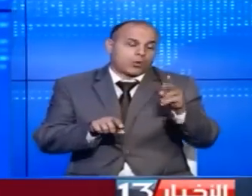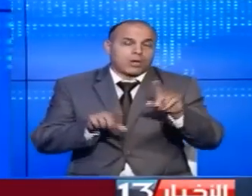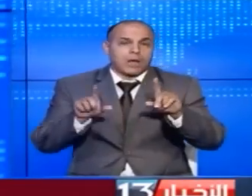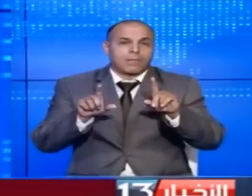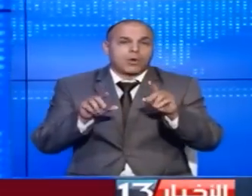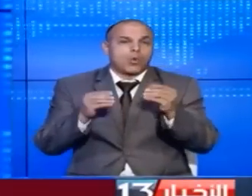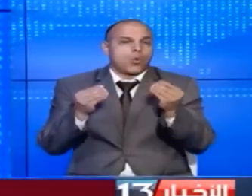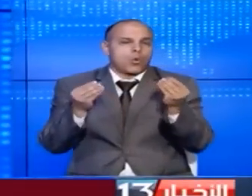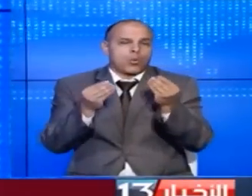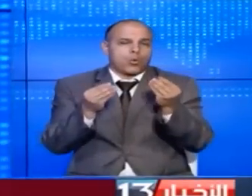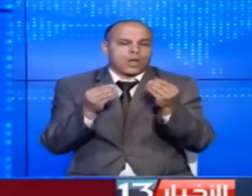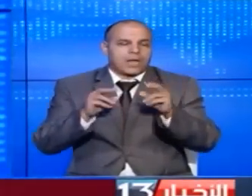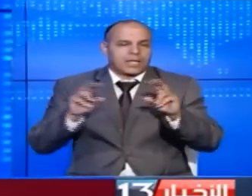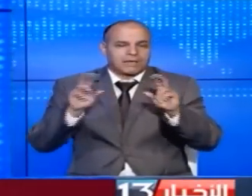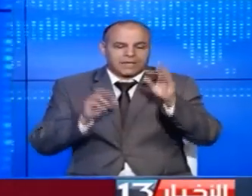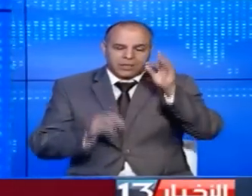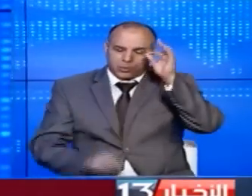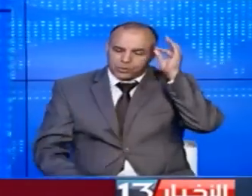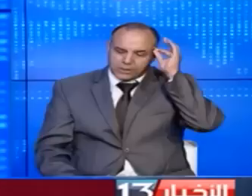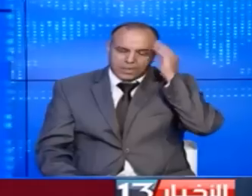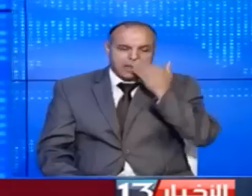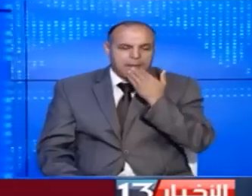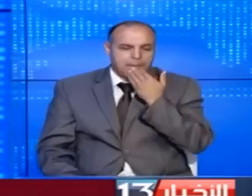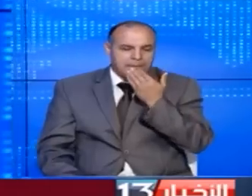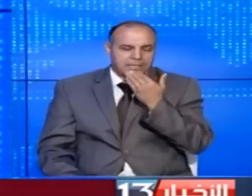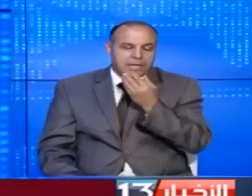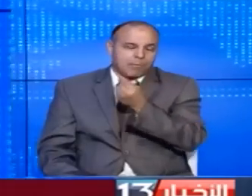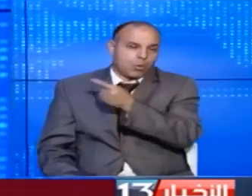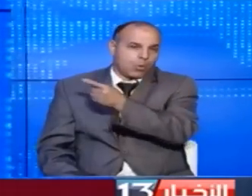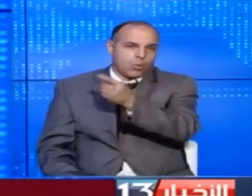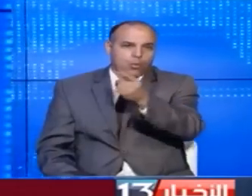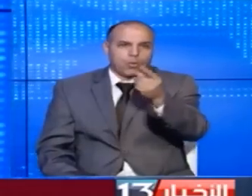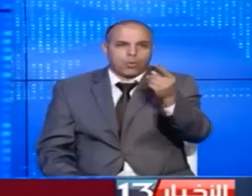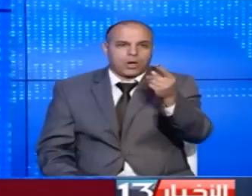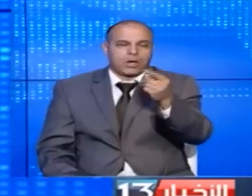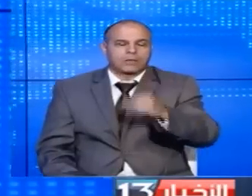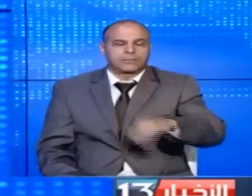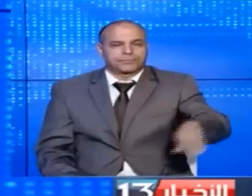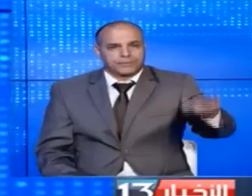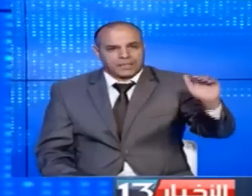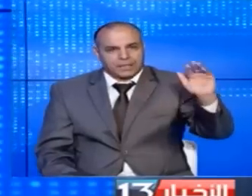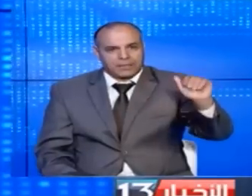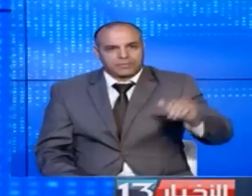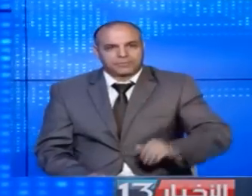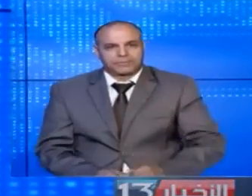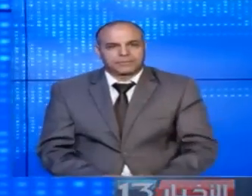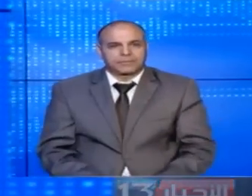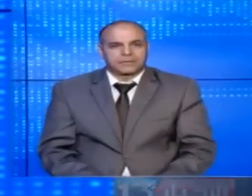والمزيد من الأخبار على بوابة التلفزة التونسية. أجمل تحيات قسم الأخبار، إلى اللقاء.